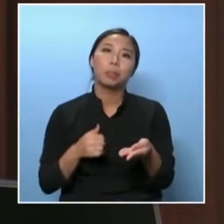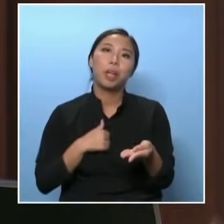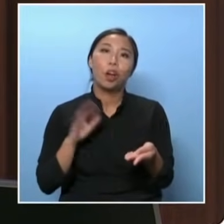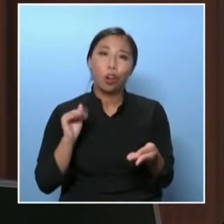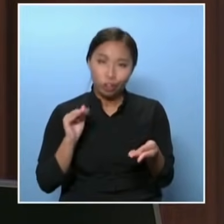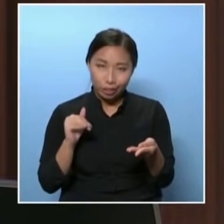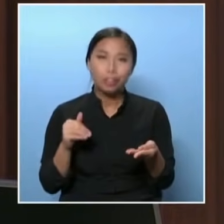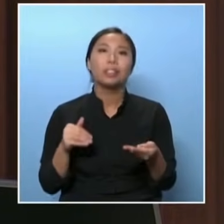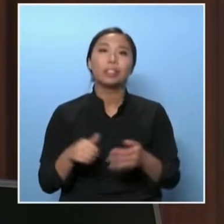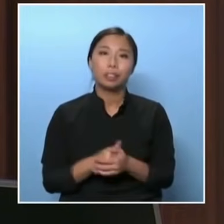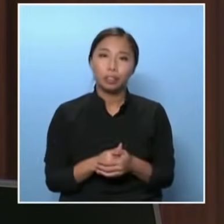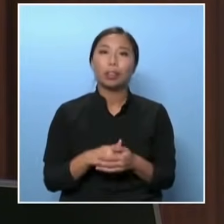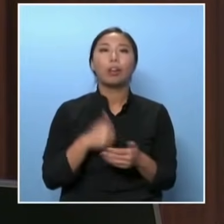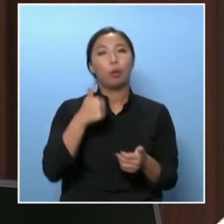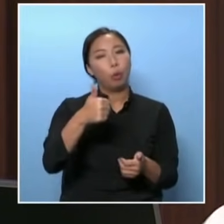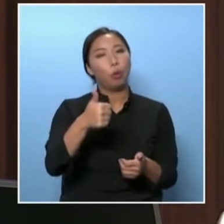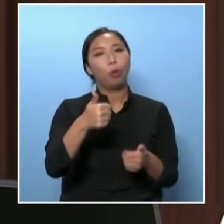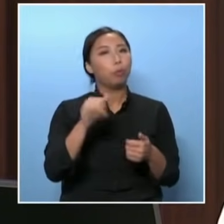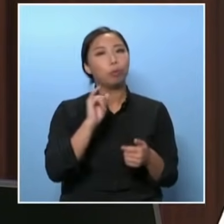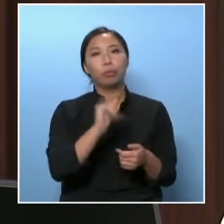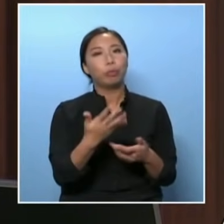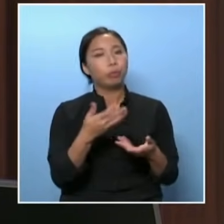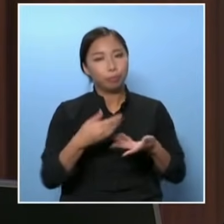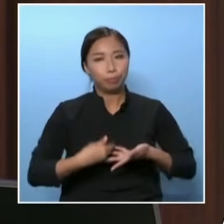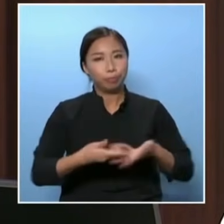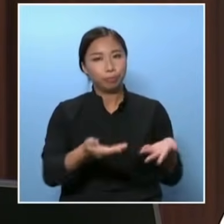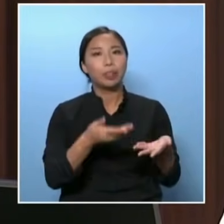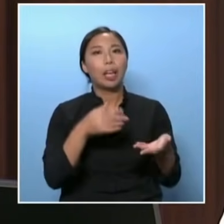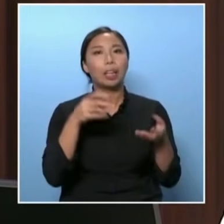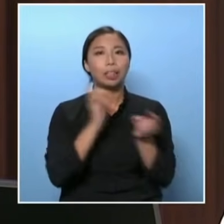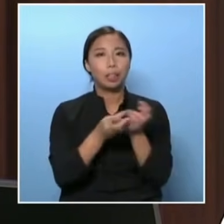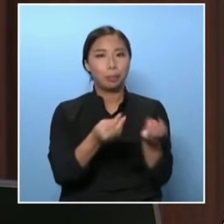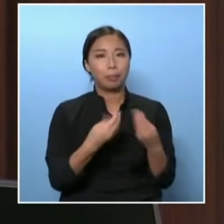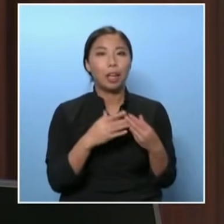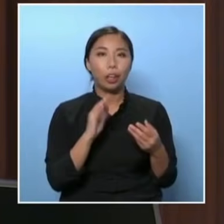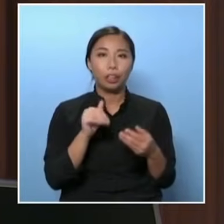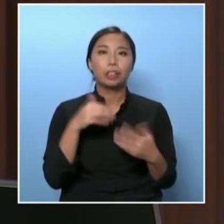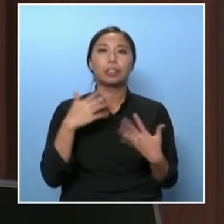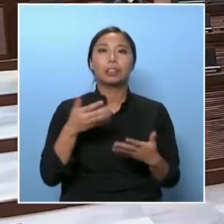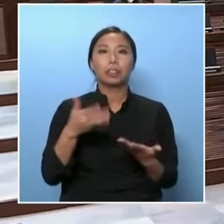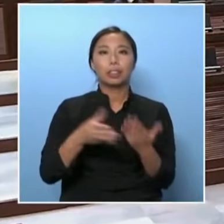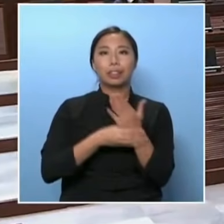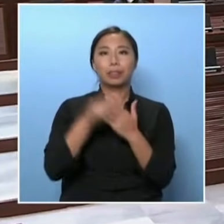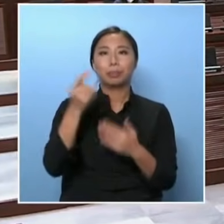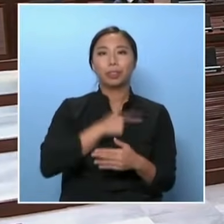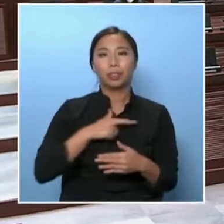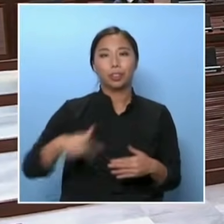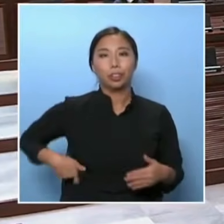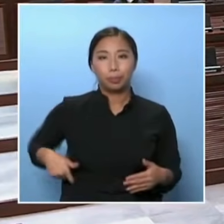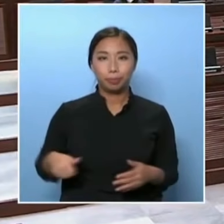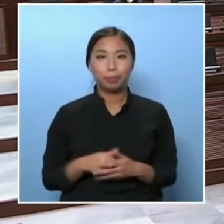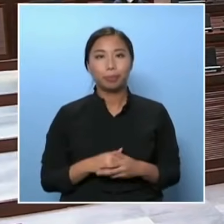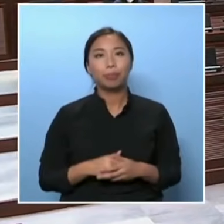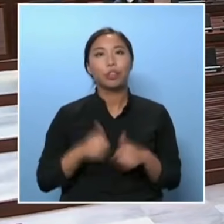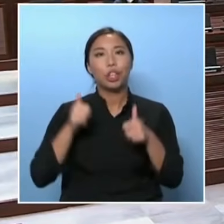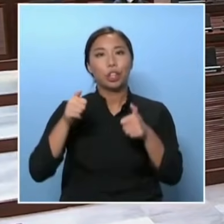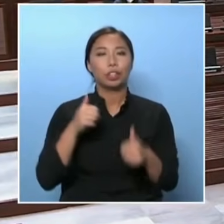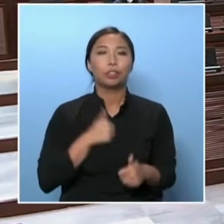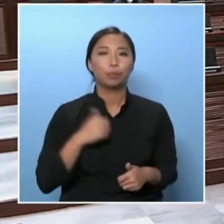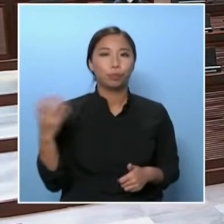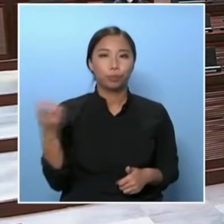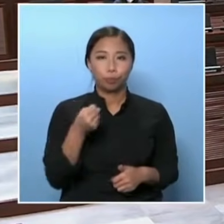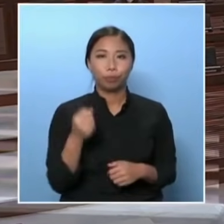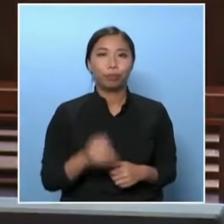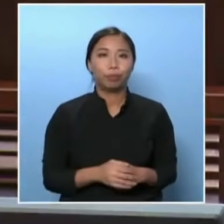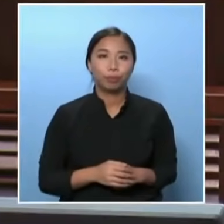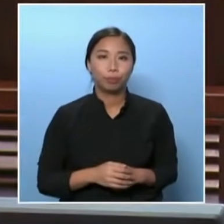我哋可以提供多啲資料。跟住咧就係葉劉淑儀議員。 多謝主席。對